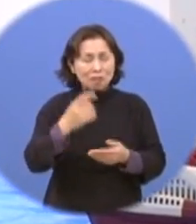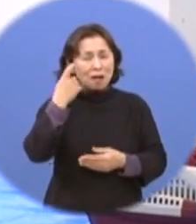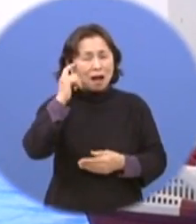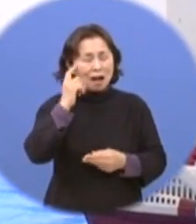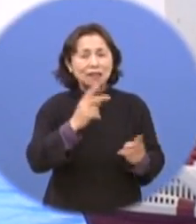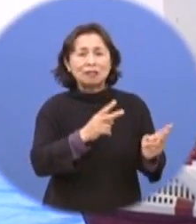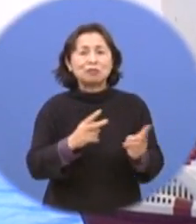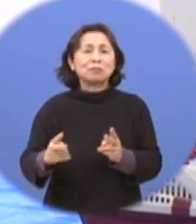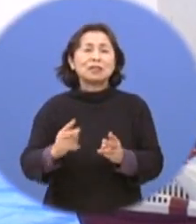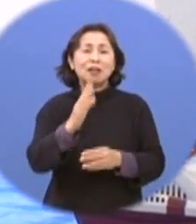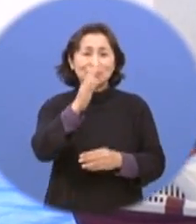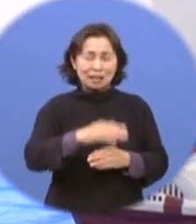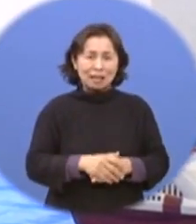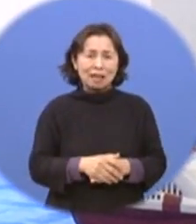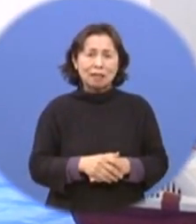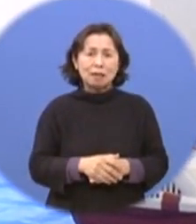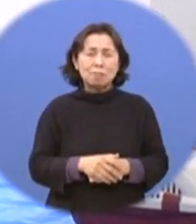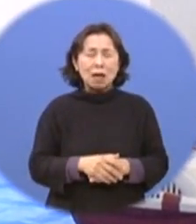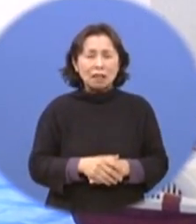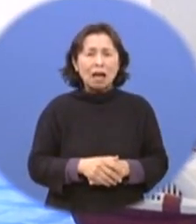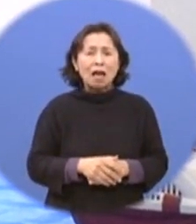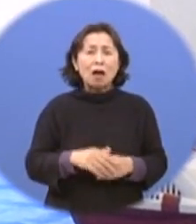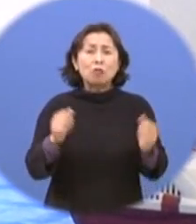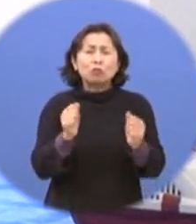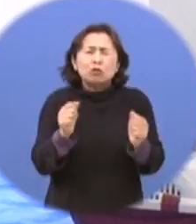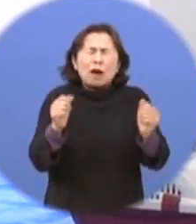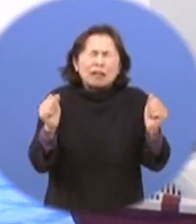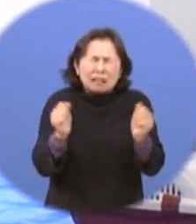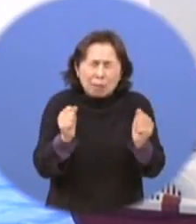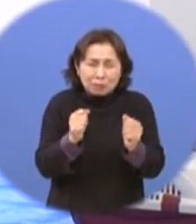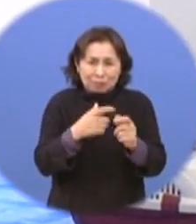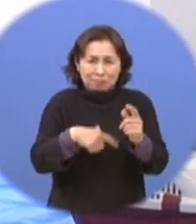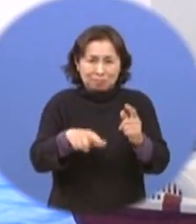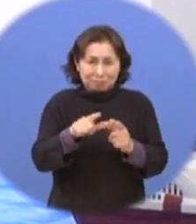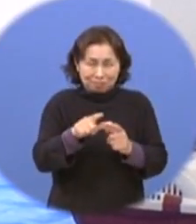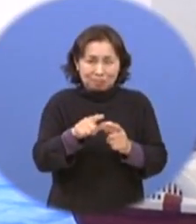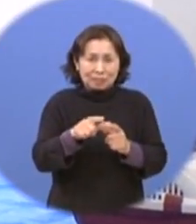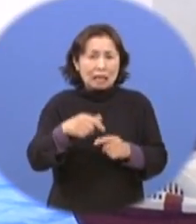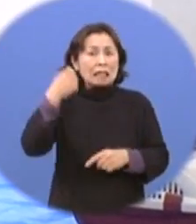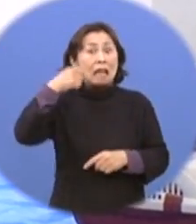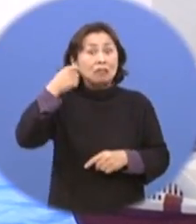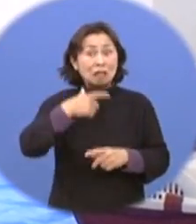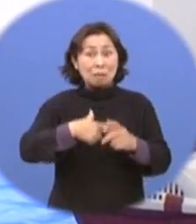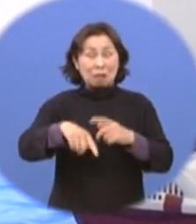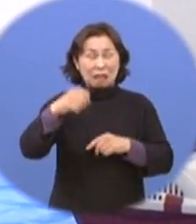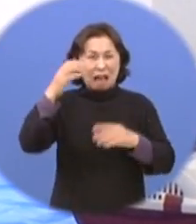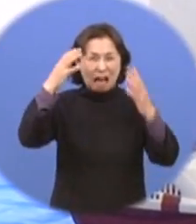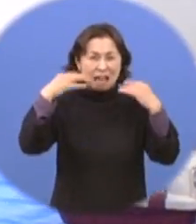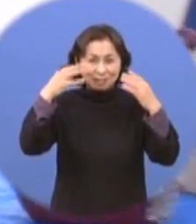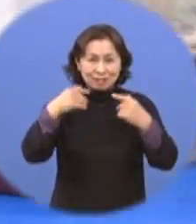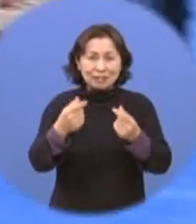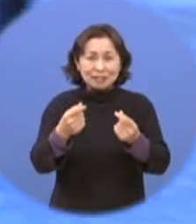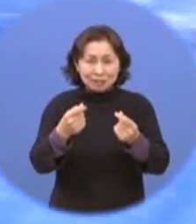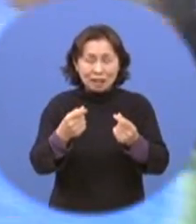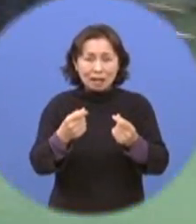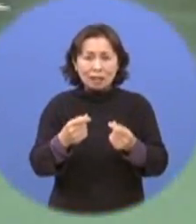です厚は暑いですちょっと床に座っていただいてよろしいですか